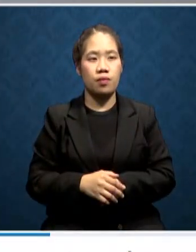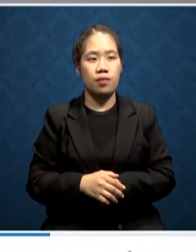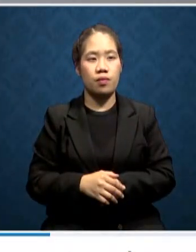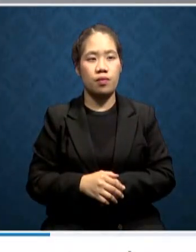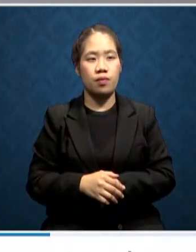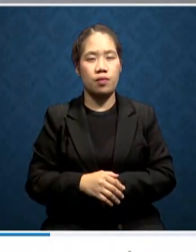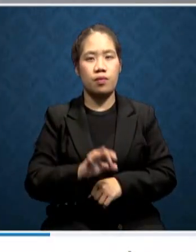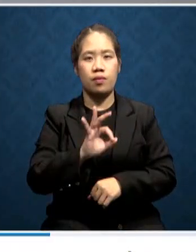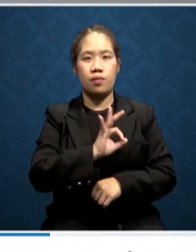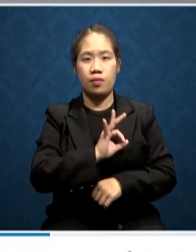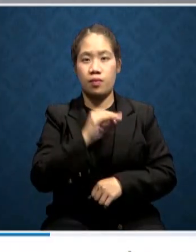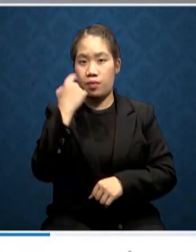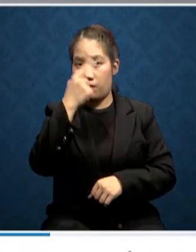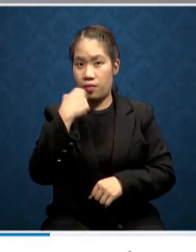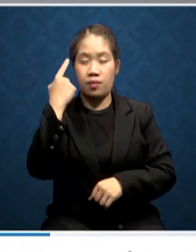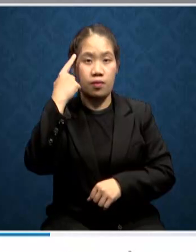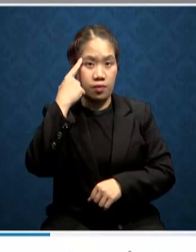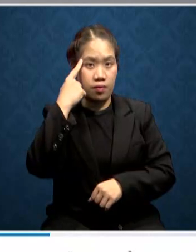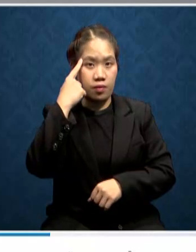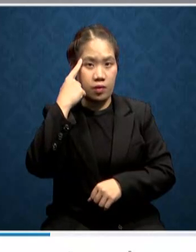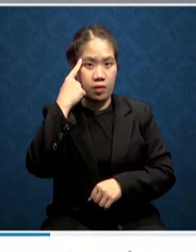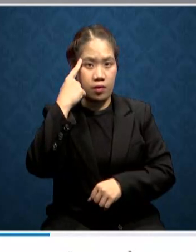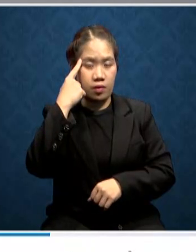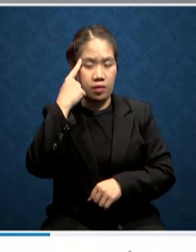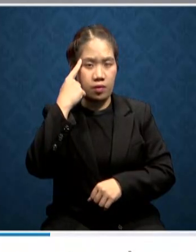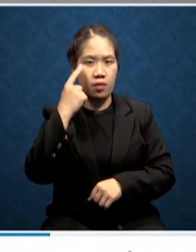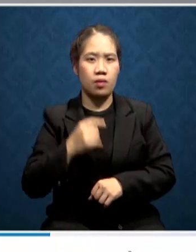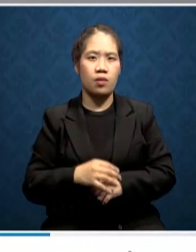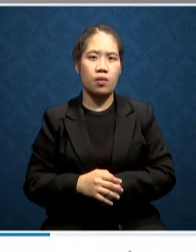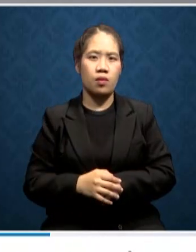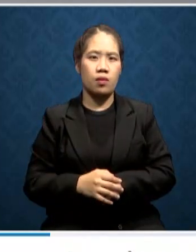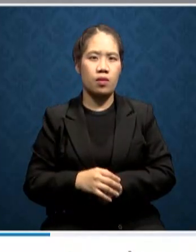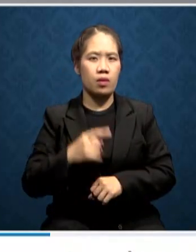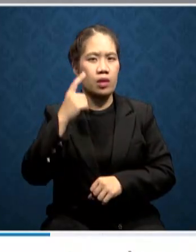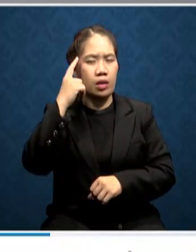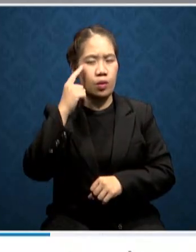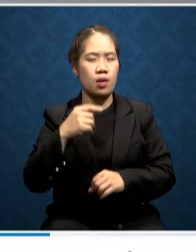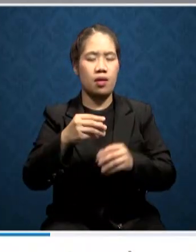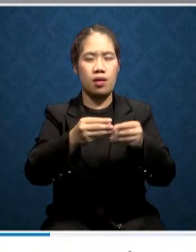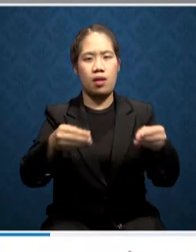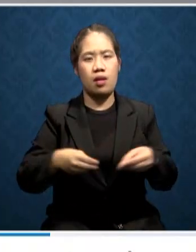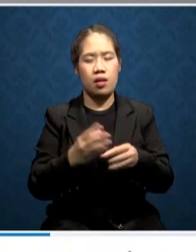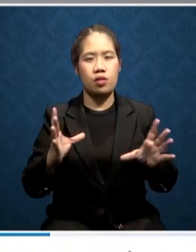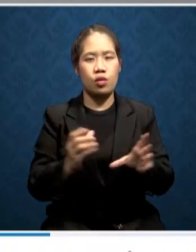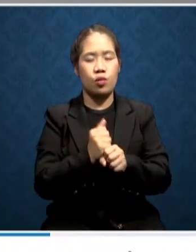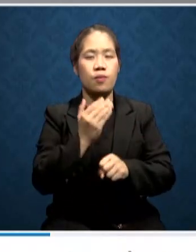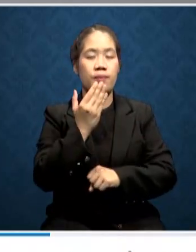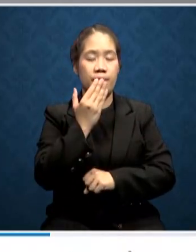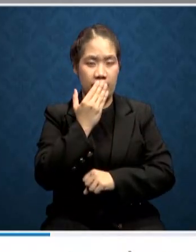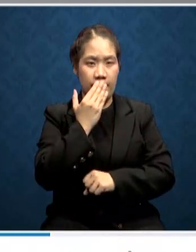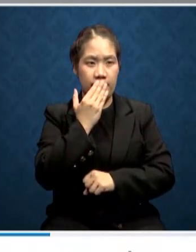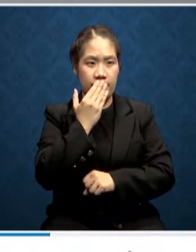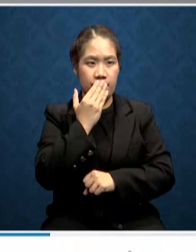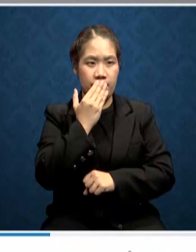สมาชิกท่านใดเห็นสมควรให้เปิดเผยรายงานลับของคณะกรรมการ